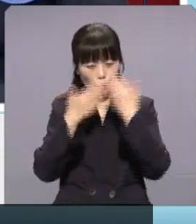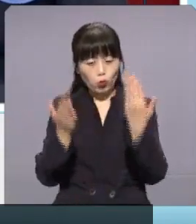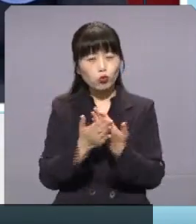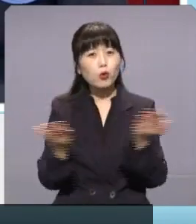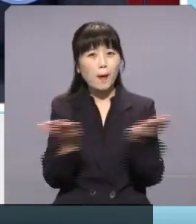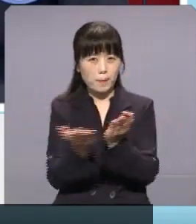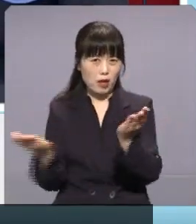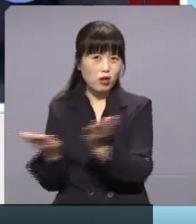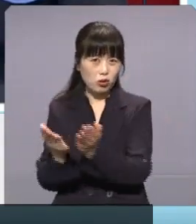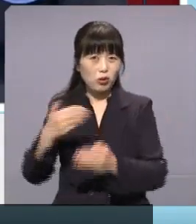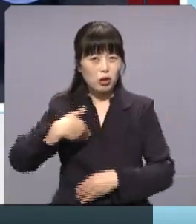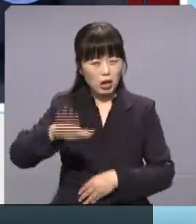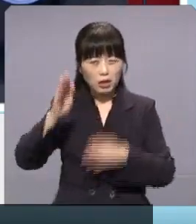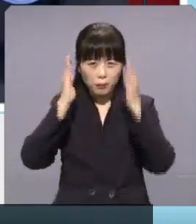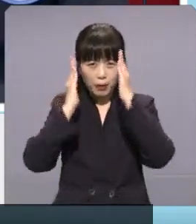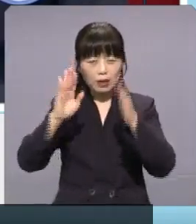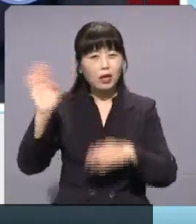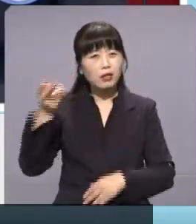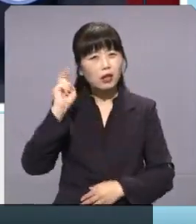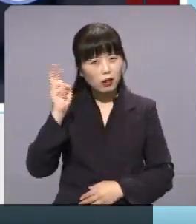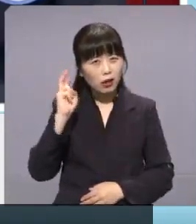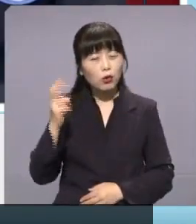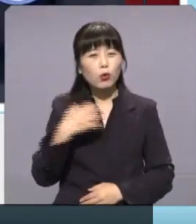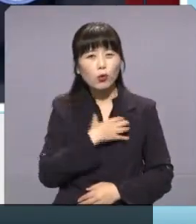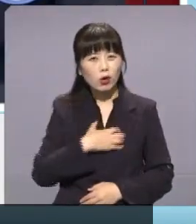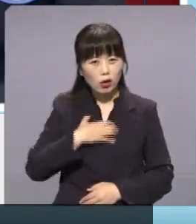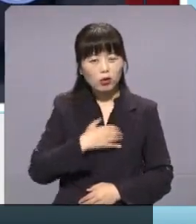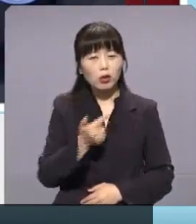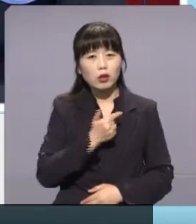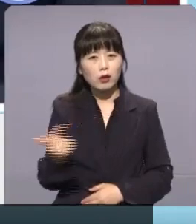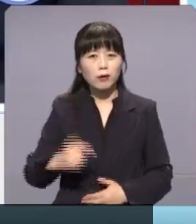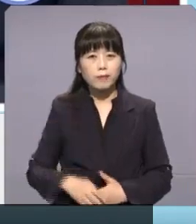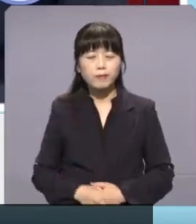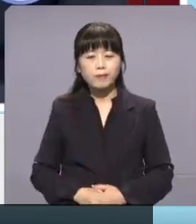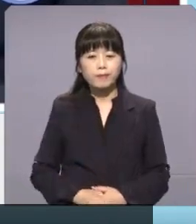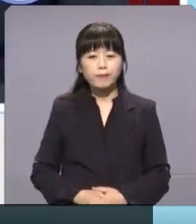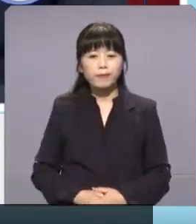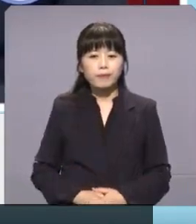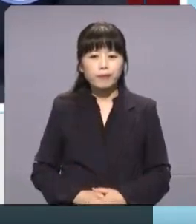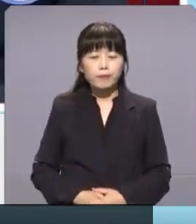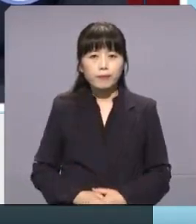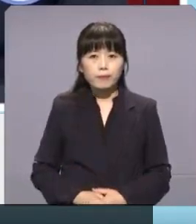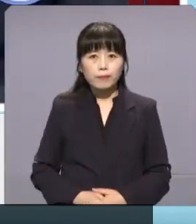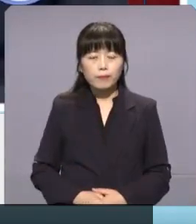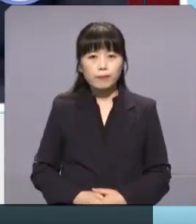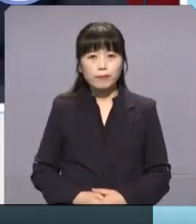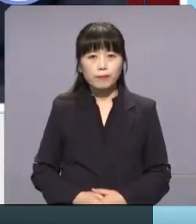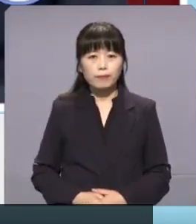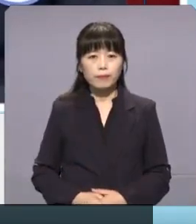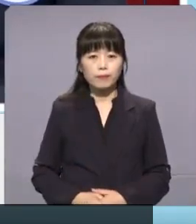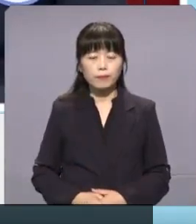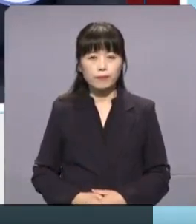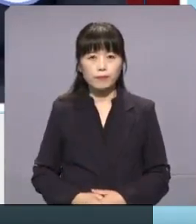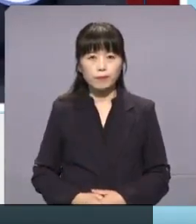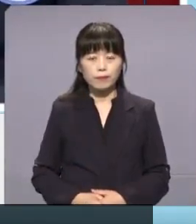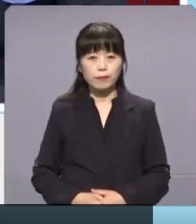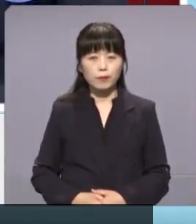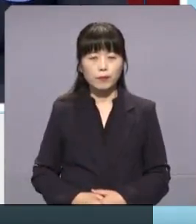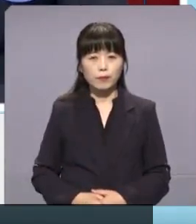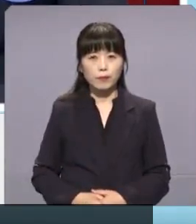맞춰갈 것이다. 뭐 이런 이제 우려를 할 수밖에 없는 상황인데요. 네. 근데 참 그 뭐라